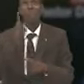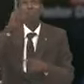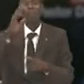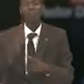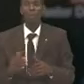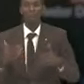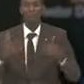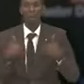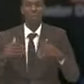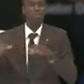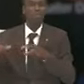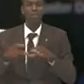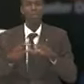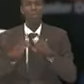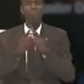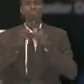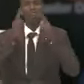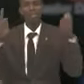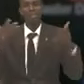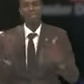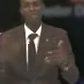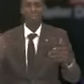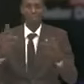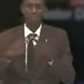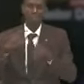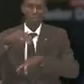10 a pas de grand show ce soir